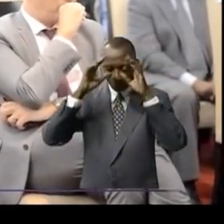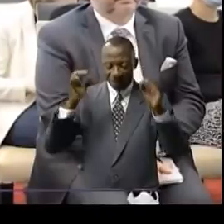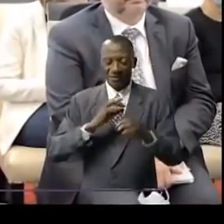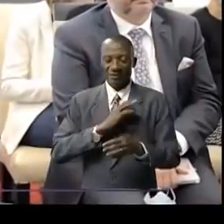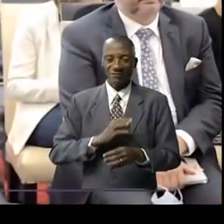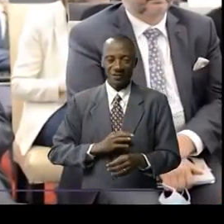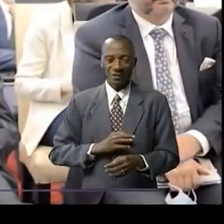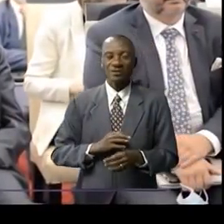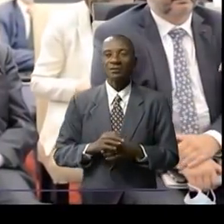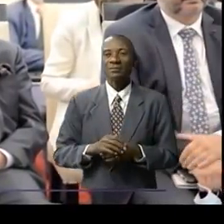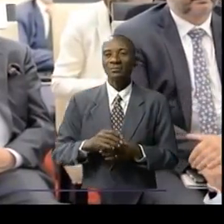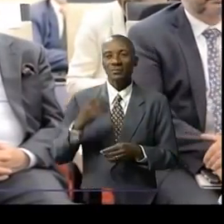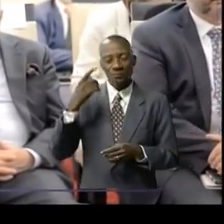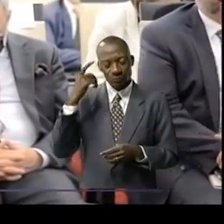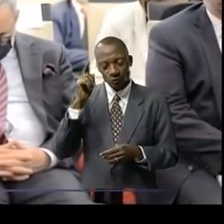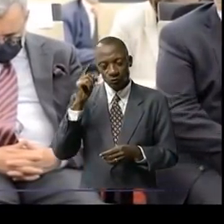le pays au reste du monde.